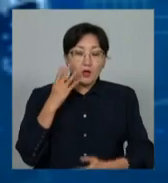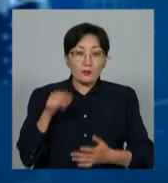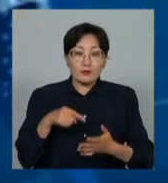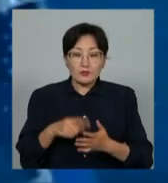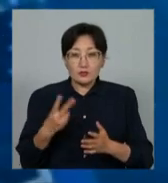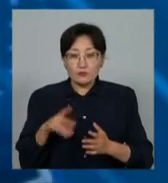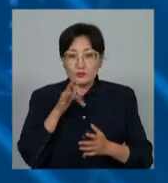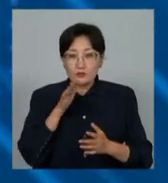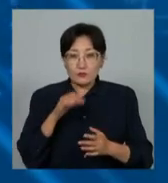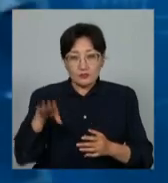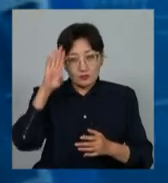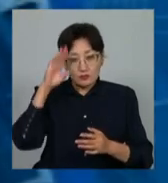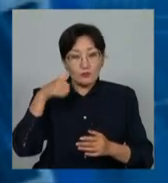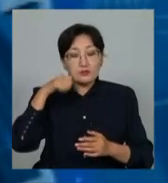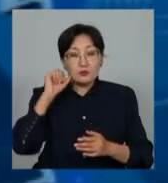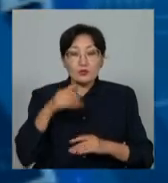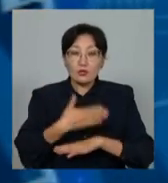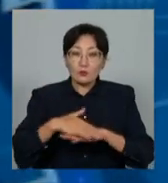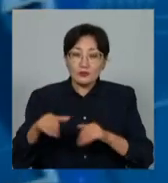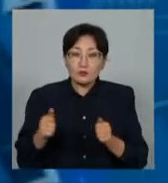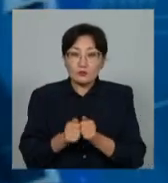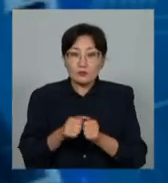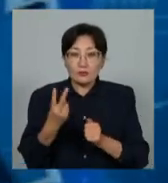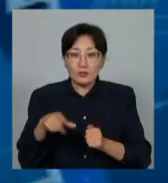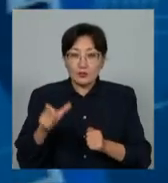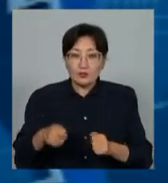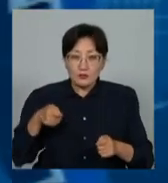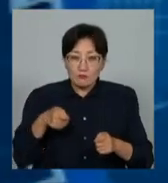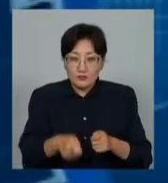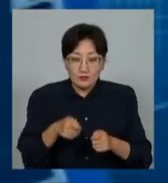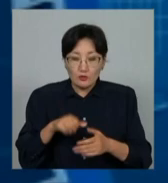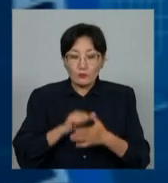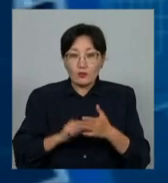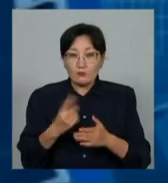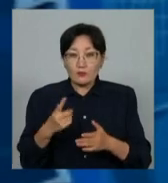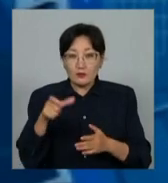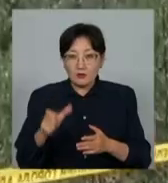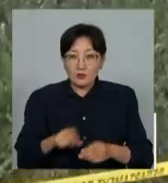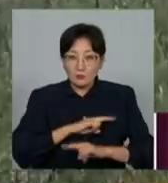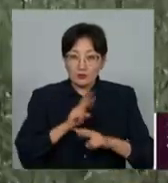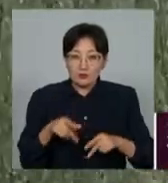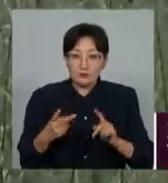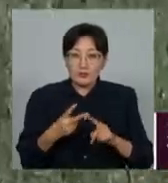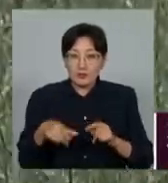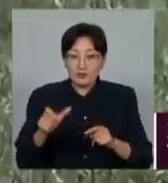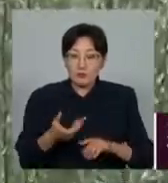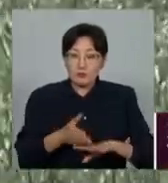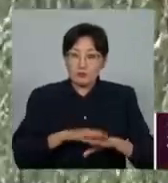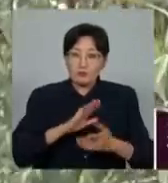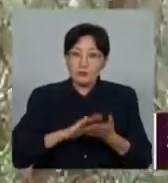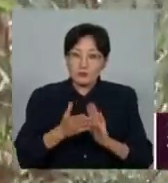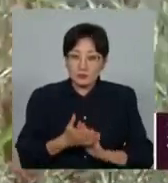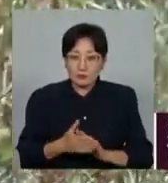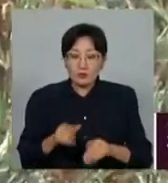Алматыдағы 20 жастағы жасөспірім кеше көше бойында 2 адамды пышақтап тастаған салдарынан 1 адам мерт болды. Ал енді біреуі ауыр жарақат